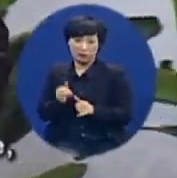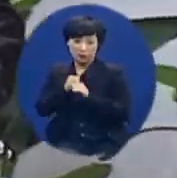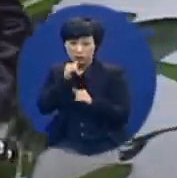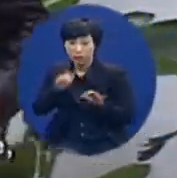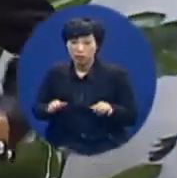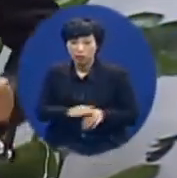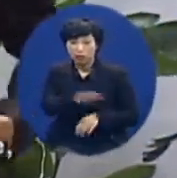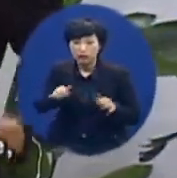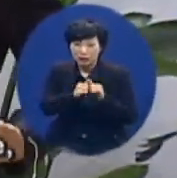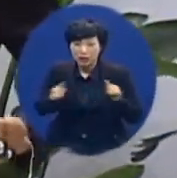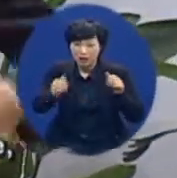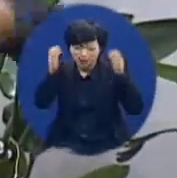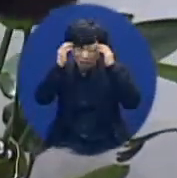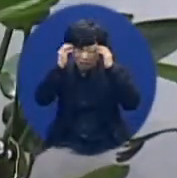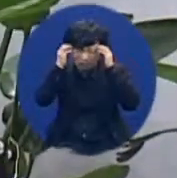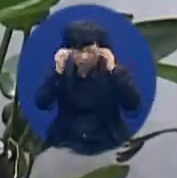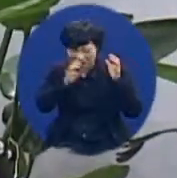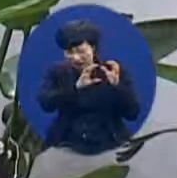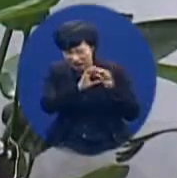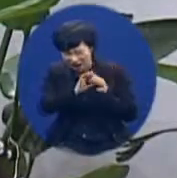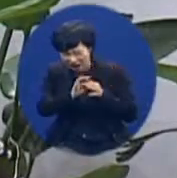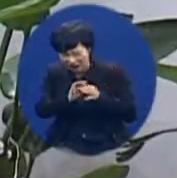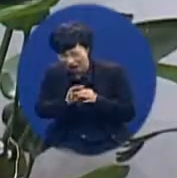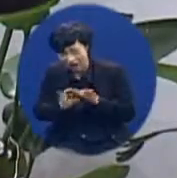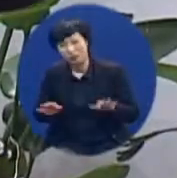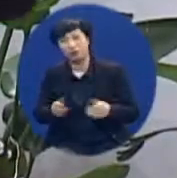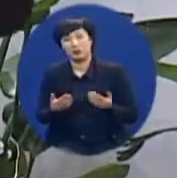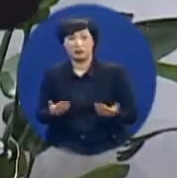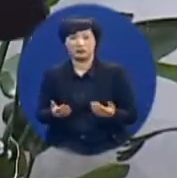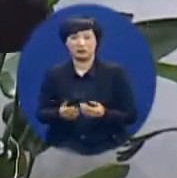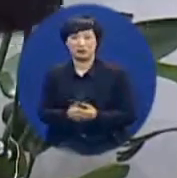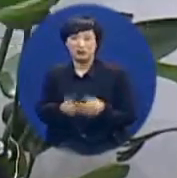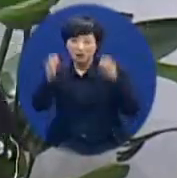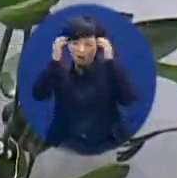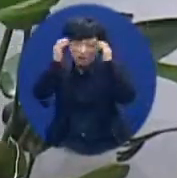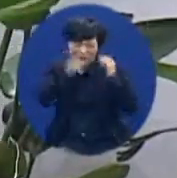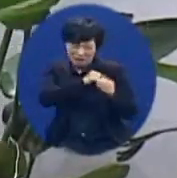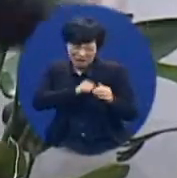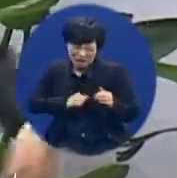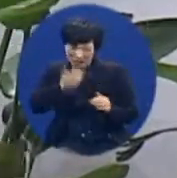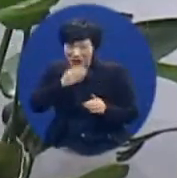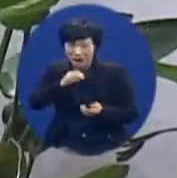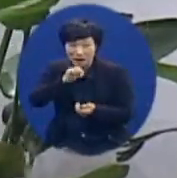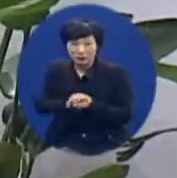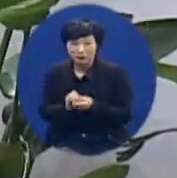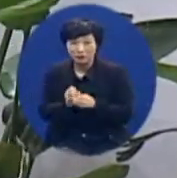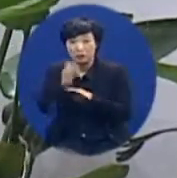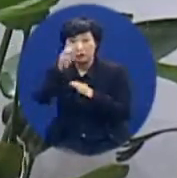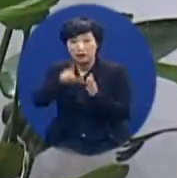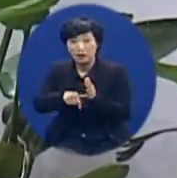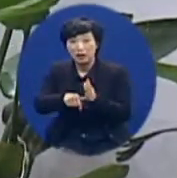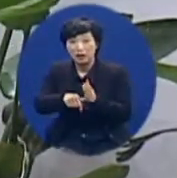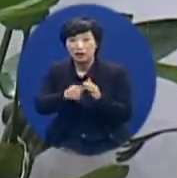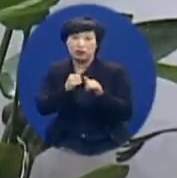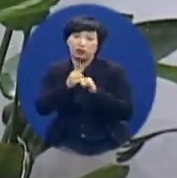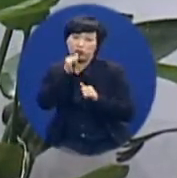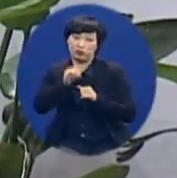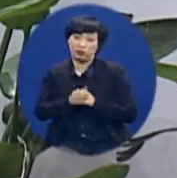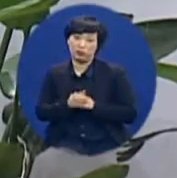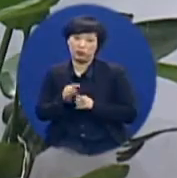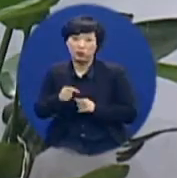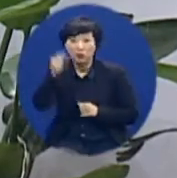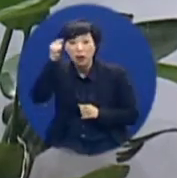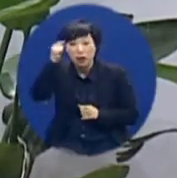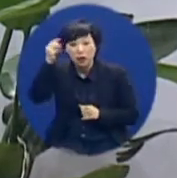인이 고통을 겪을 한계가 넘었으면 고통을 견딜 한계가 넘었으면 그때는 자살하는 거예요 정신적